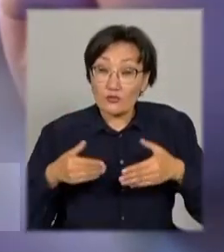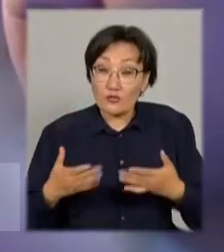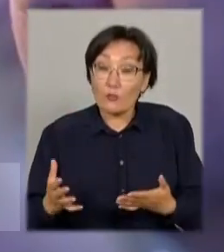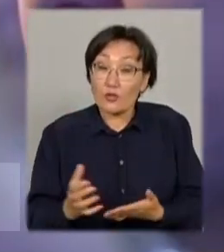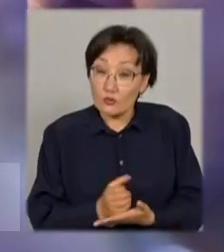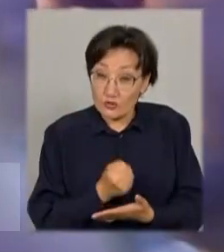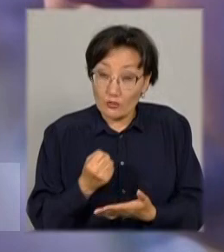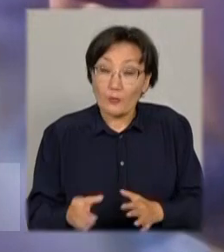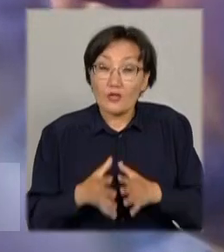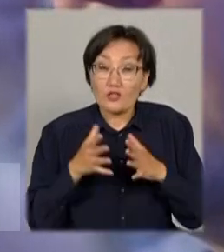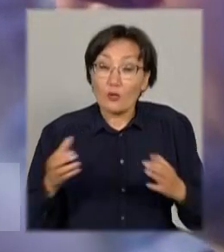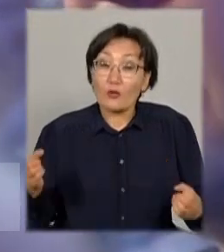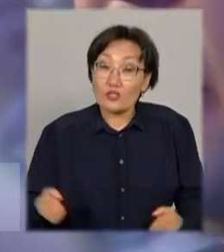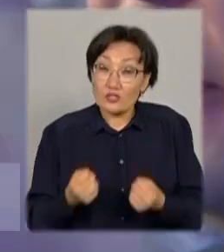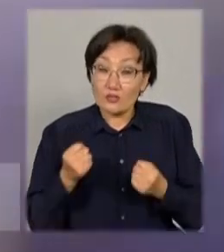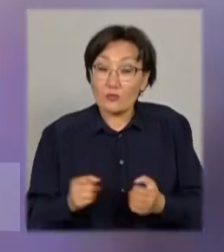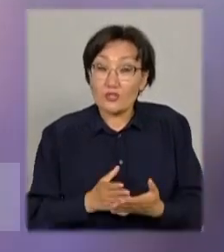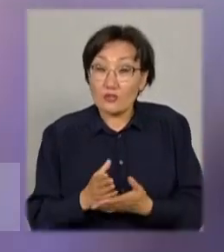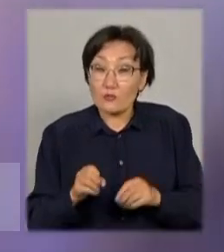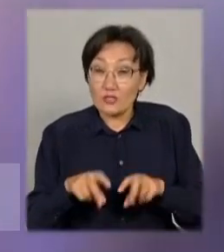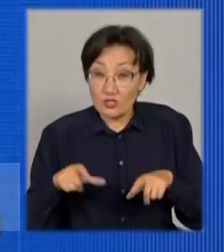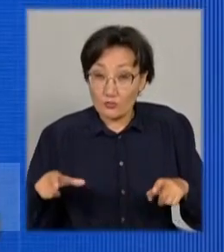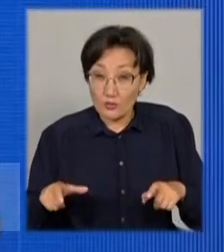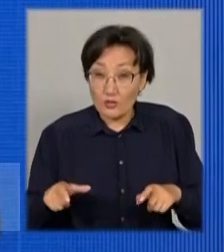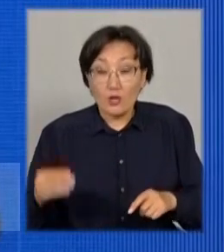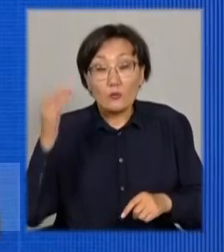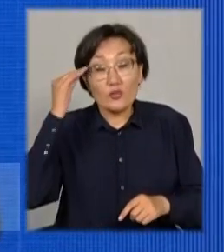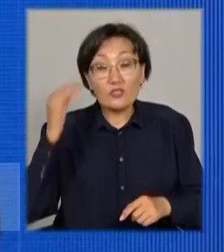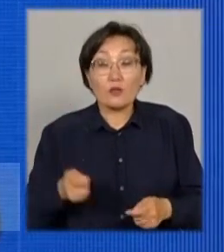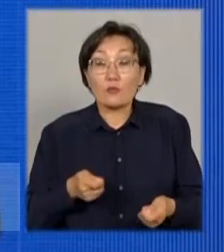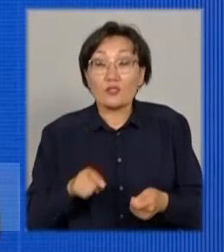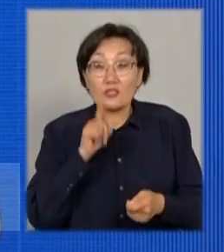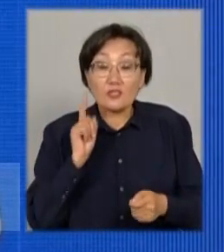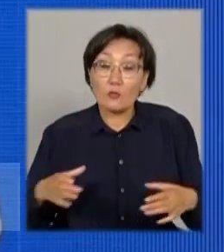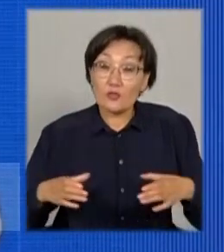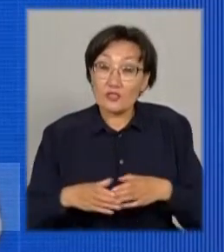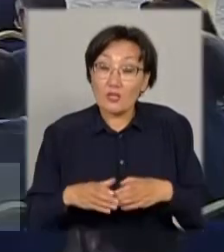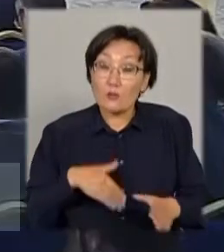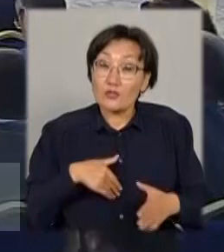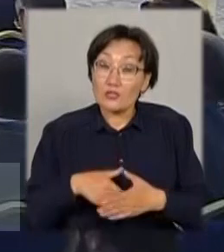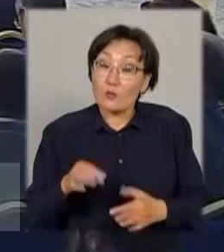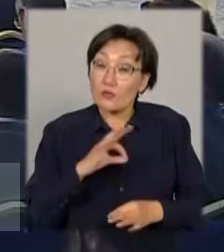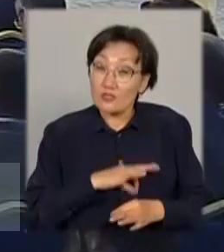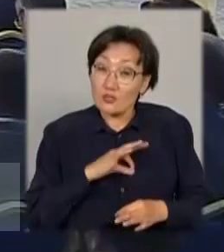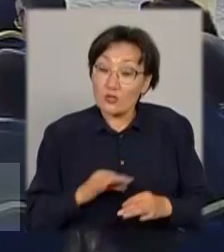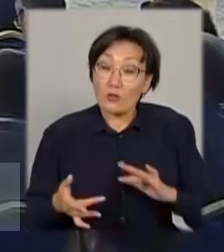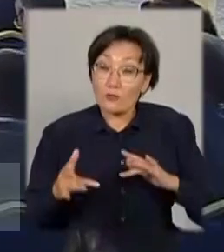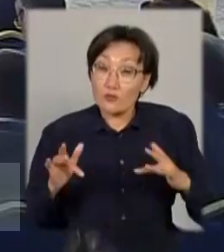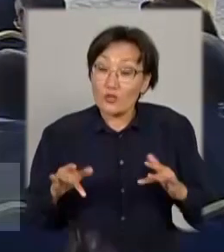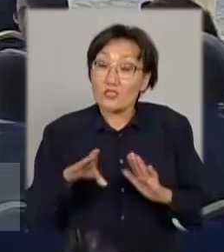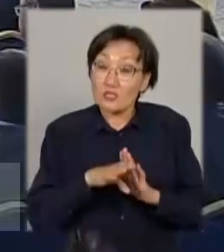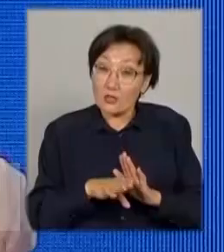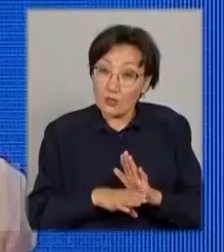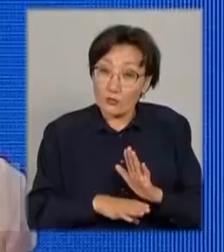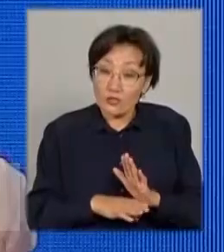получила большую поддержку отраслевых экспертов. По мнению лидеров молодежных организаций, активное применение информационных